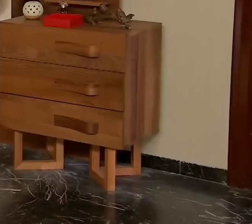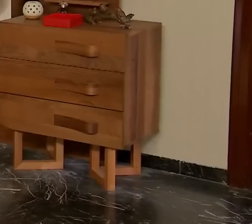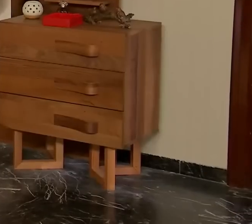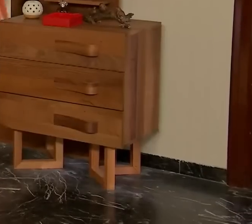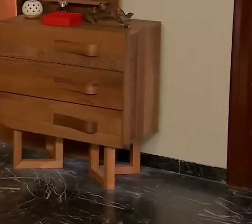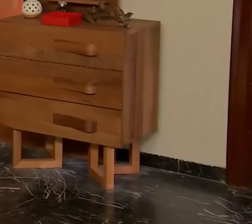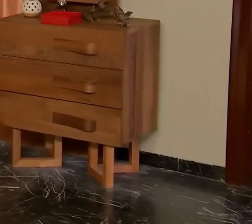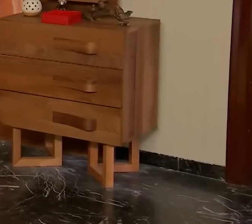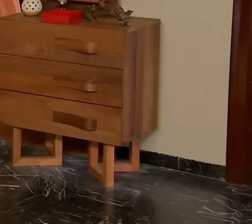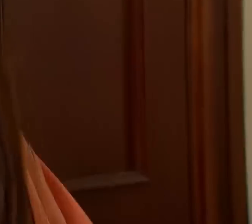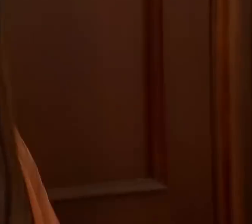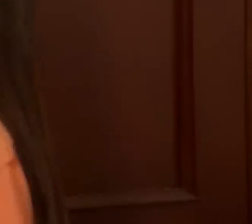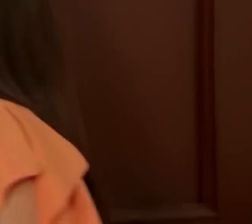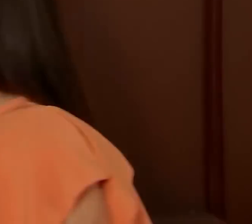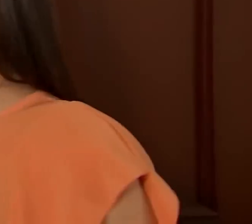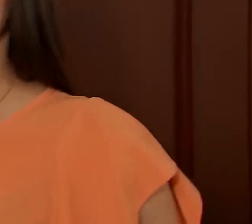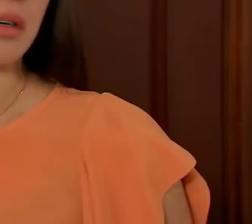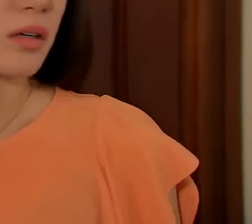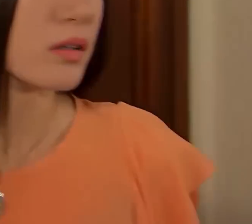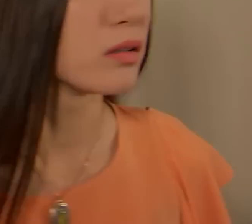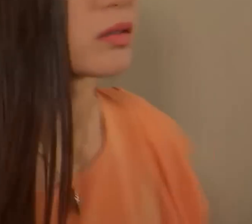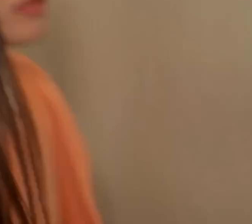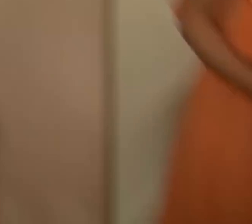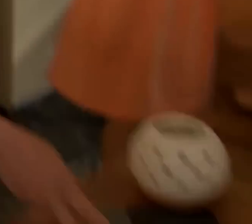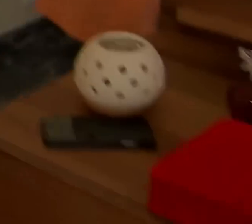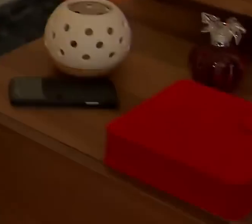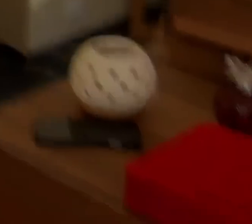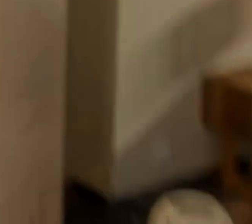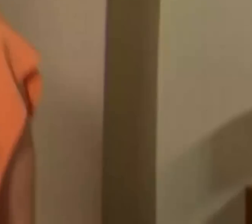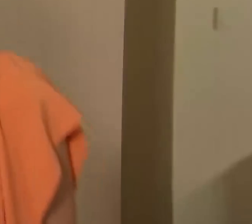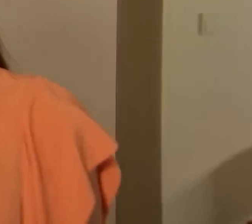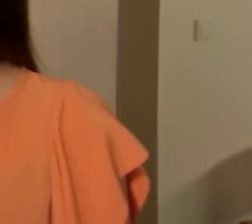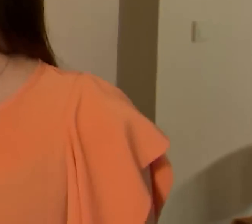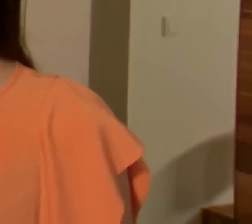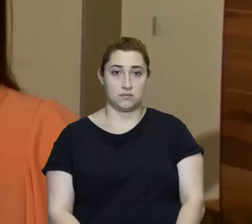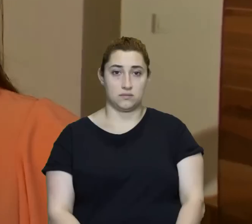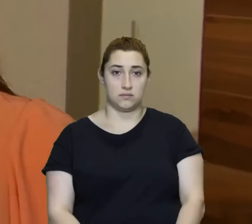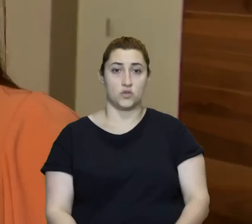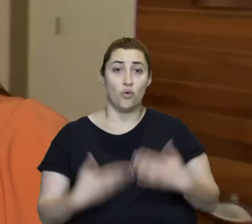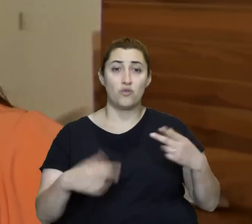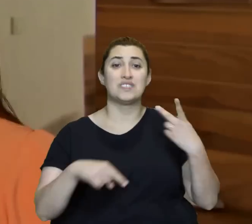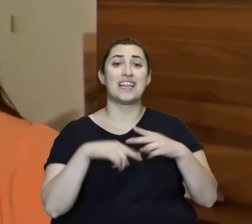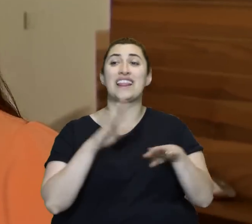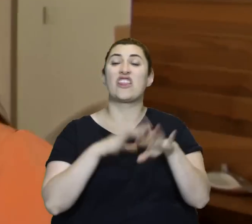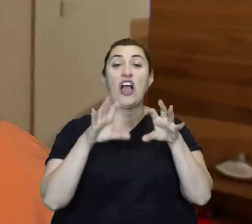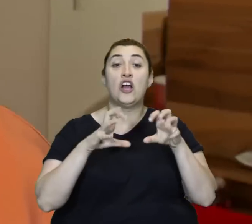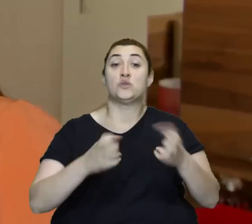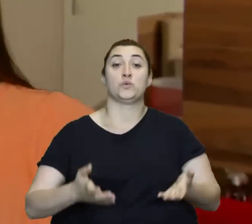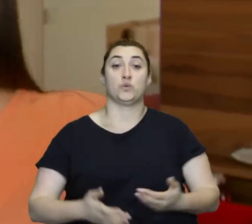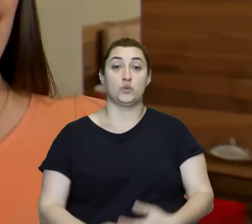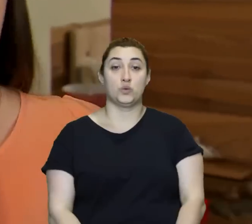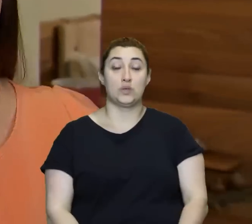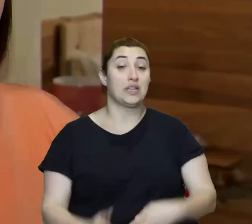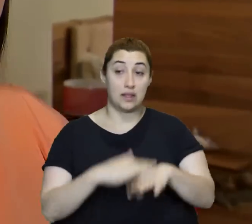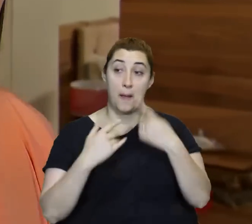Zehra yatak odasına girdi, ağlamaklı halde. Hızlıca telefonu şifonyere bıraktı, dolanıyor. Zehra niye karıştın ki?